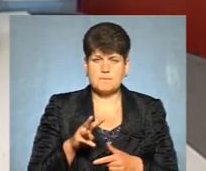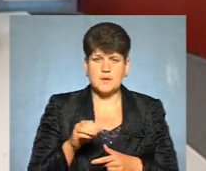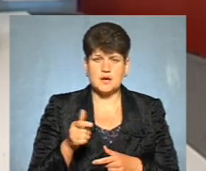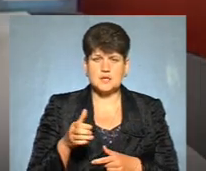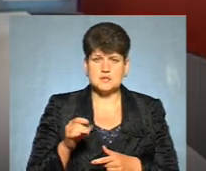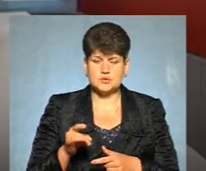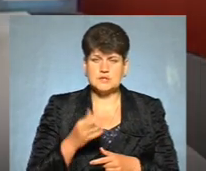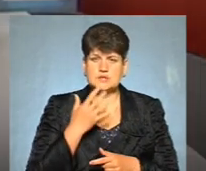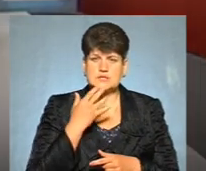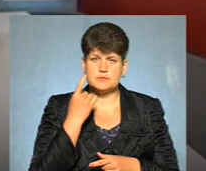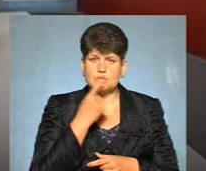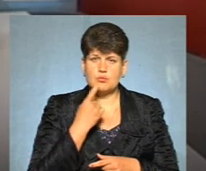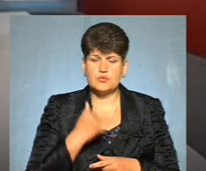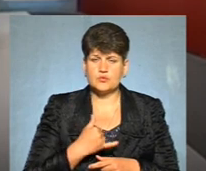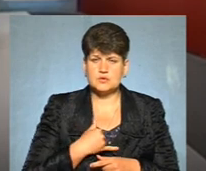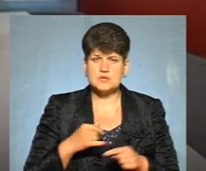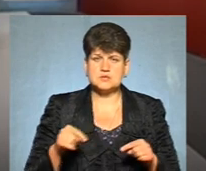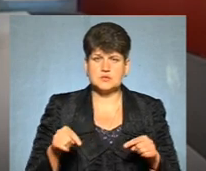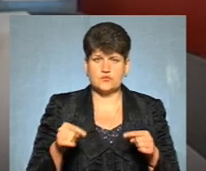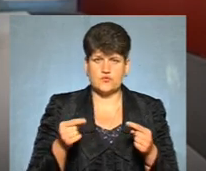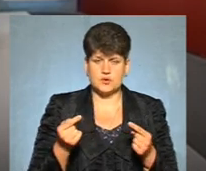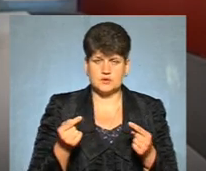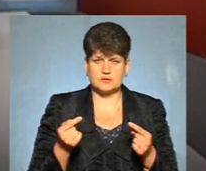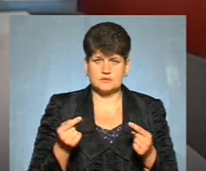з іноземної мови в нас створено